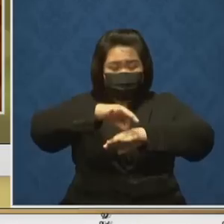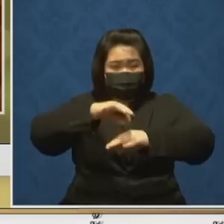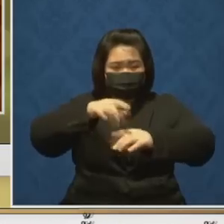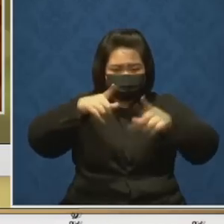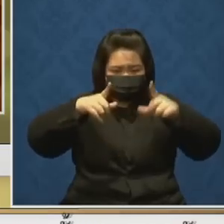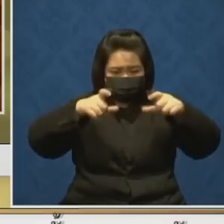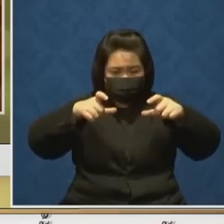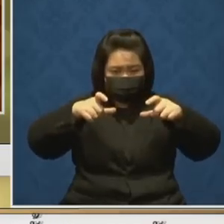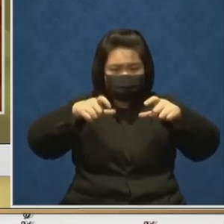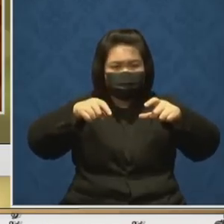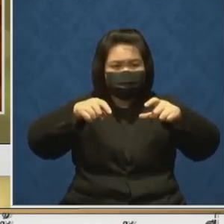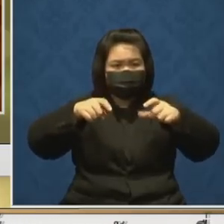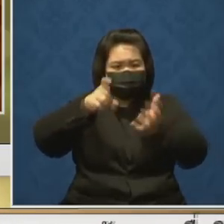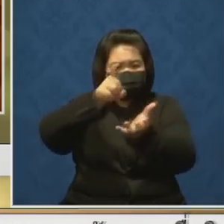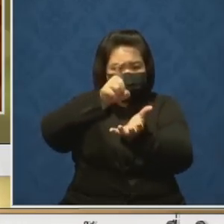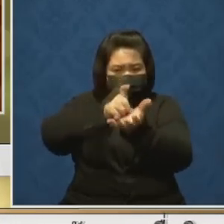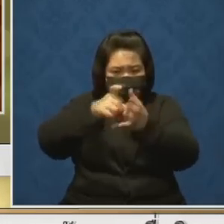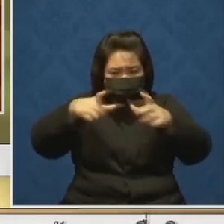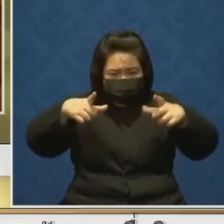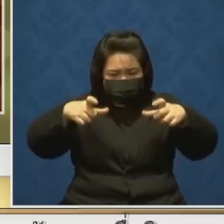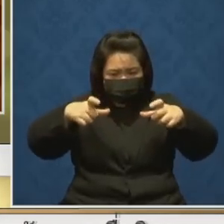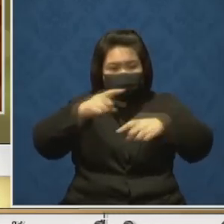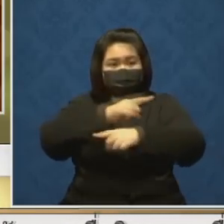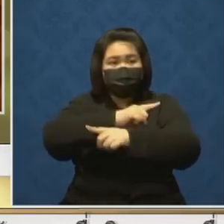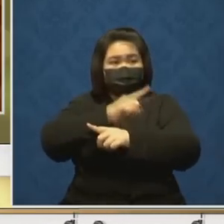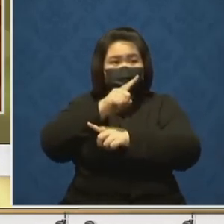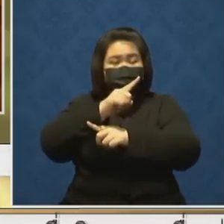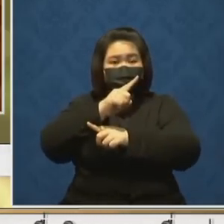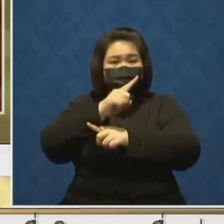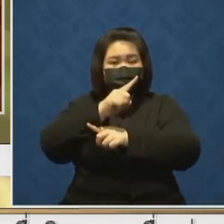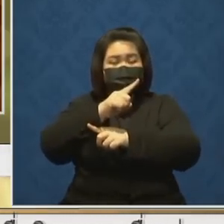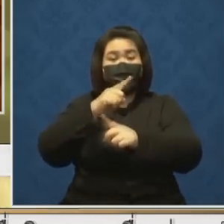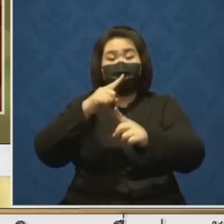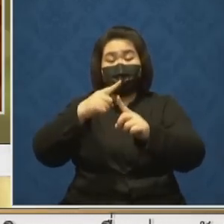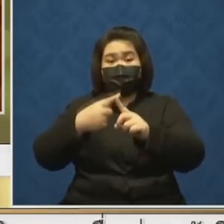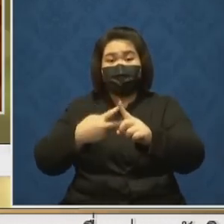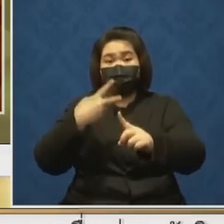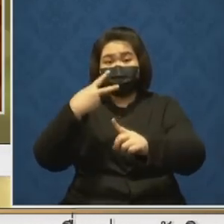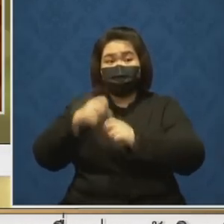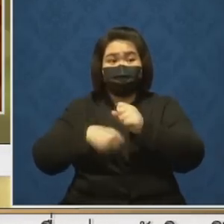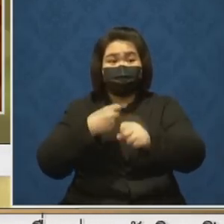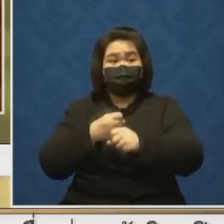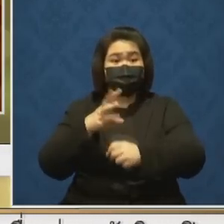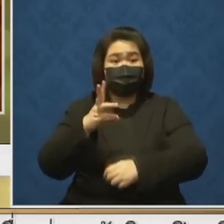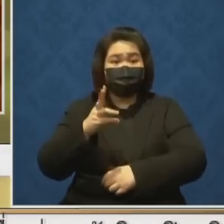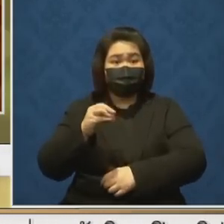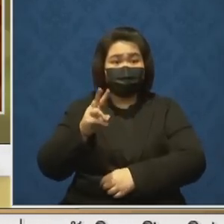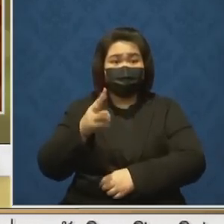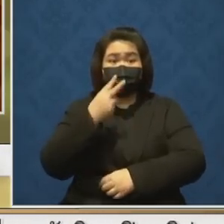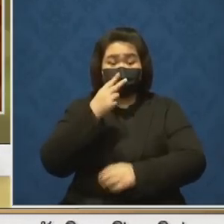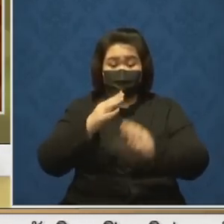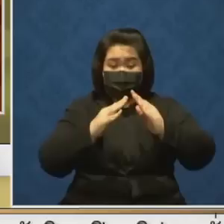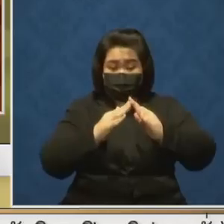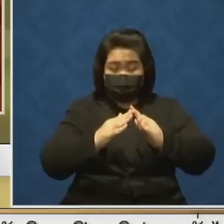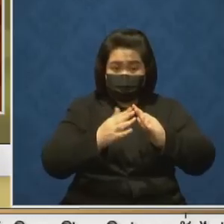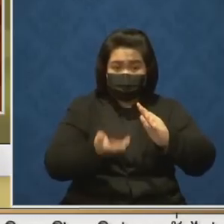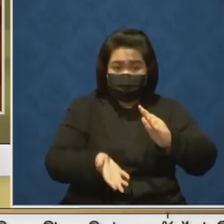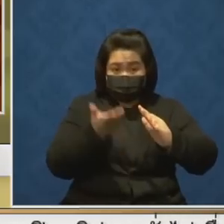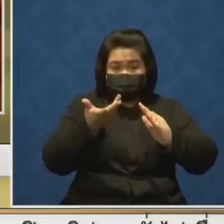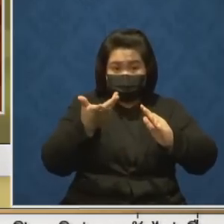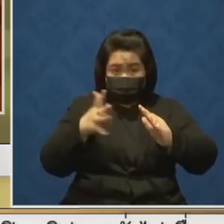ะไปดูภาพถ่ายในวัที่ 22 พฤษกุมพาพัธป 62จะพบวามีการรือถอนบานพักหลงเดิมไปแล้ว